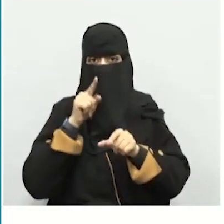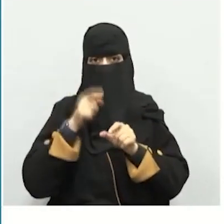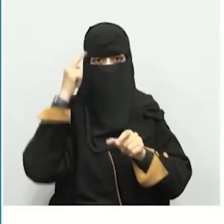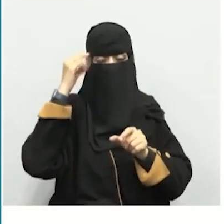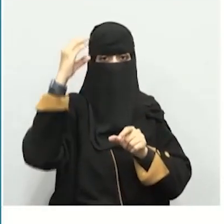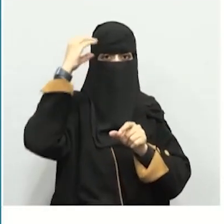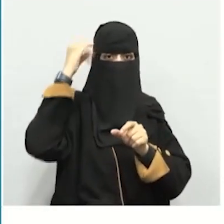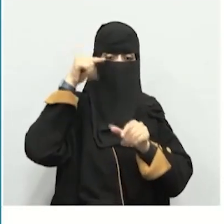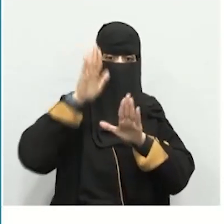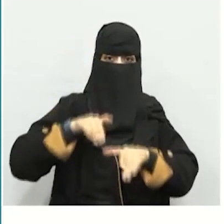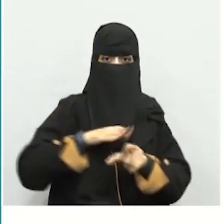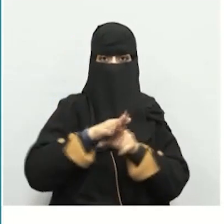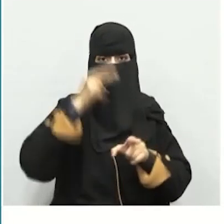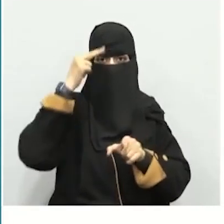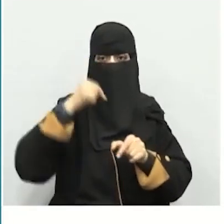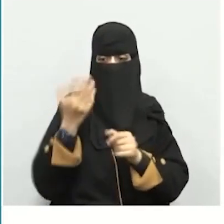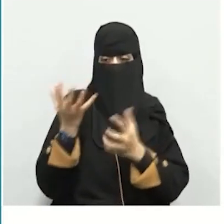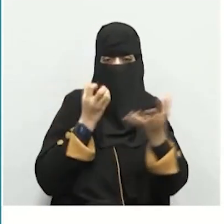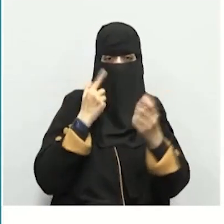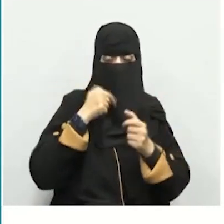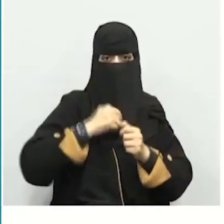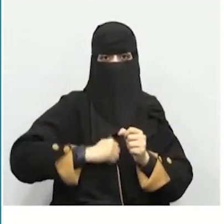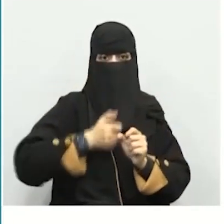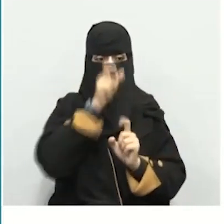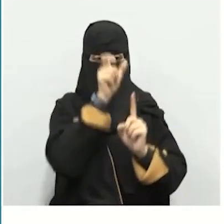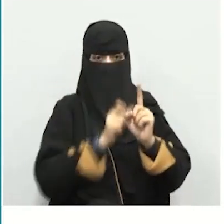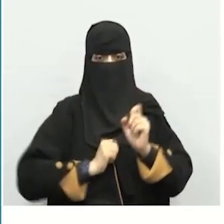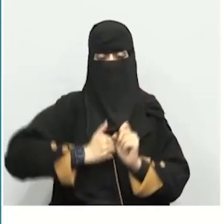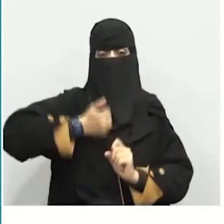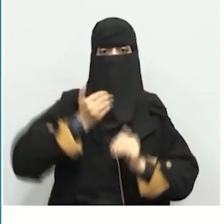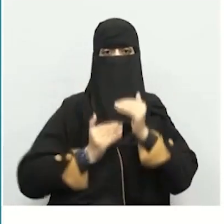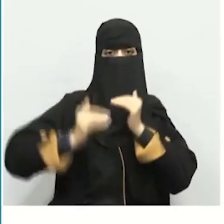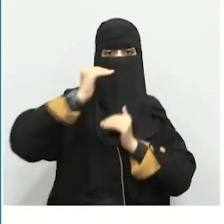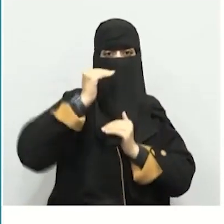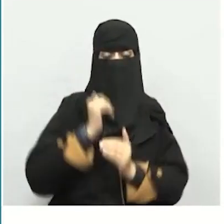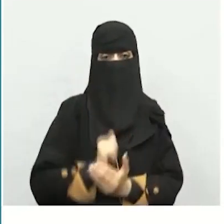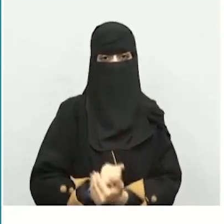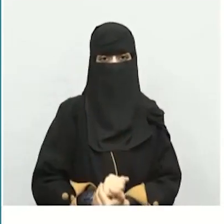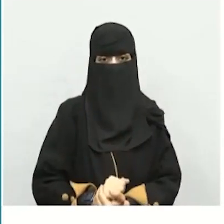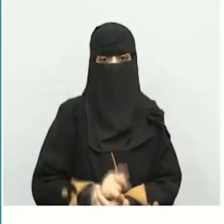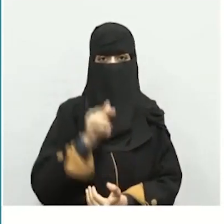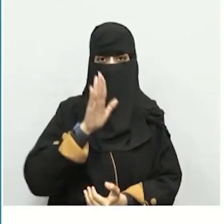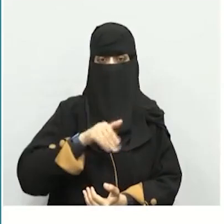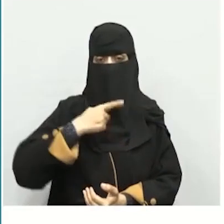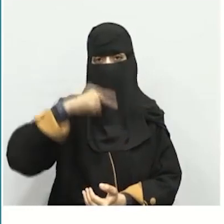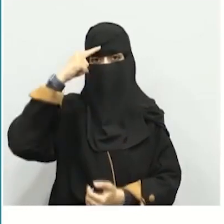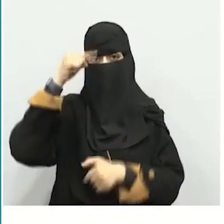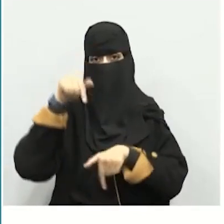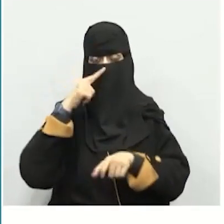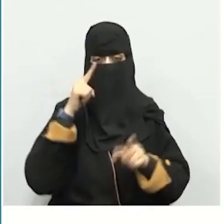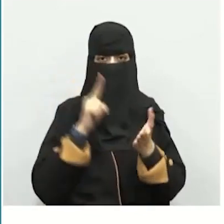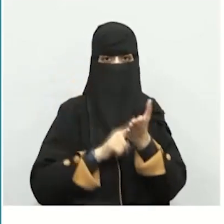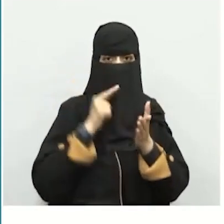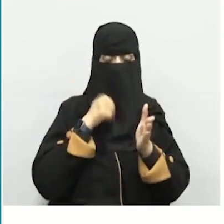ذاكرة الوطن، ومنه يستلهم المواطن الفخر والاعتزاز. ومن الأمثلة على ذلك أنه